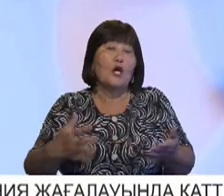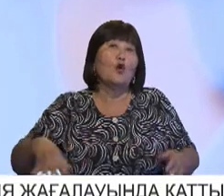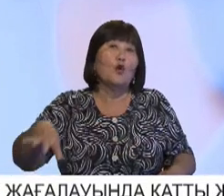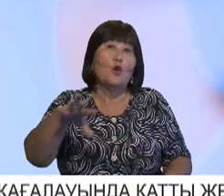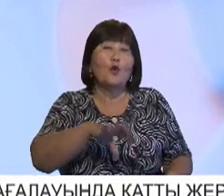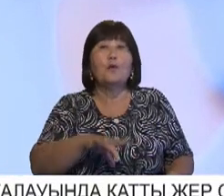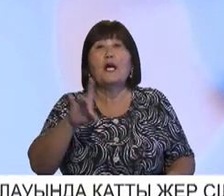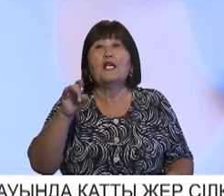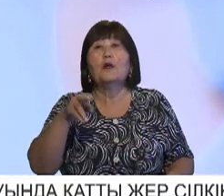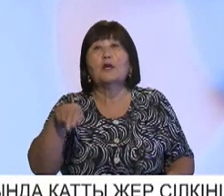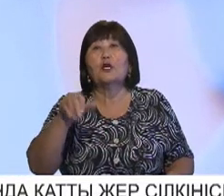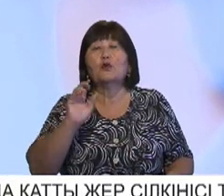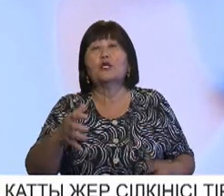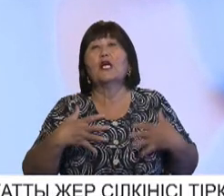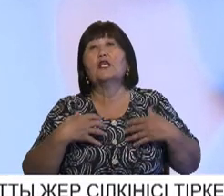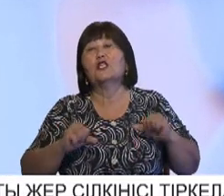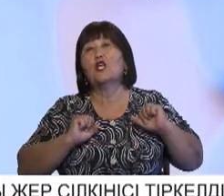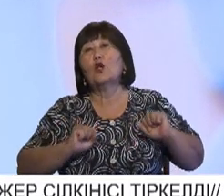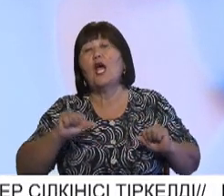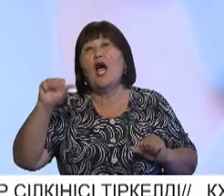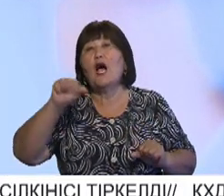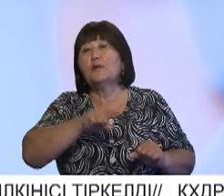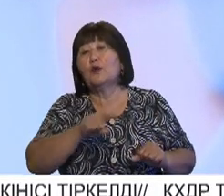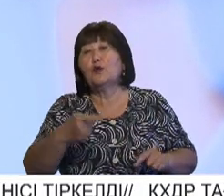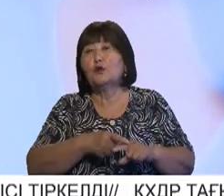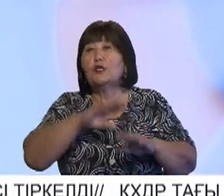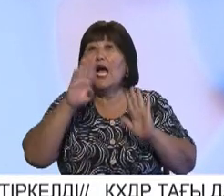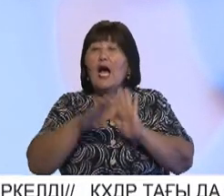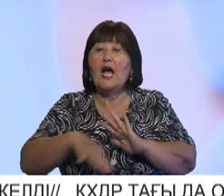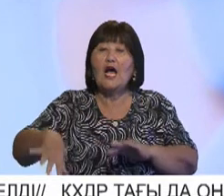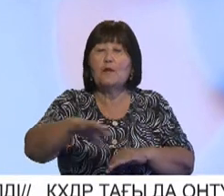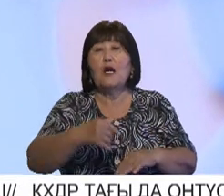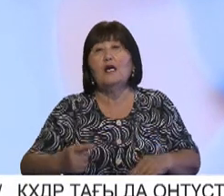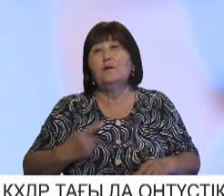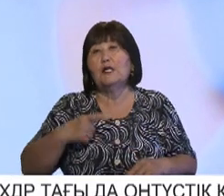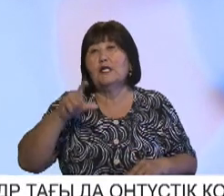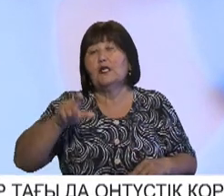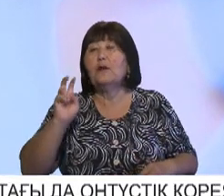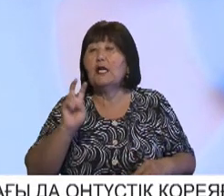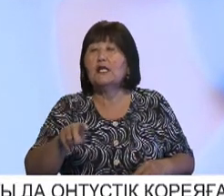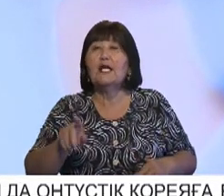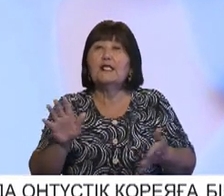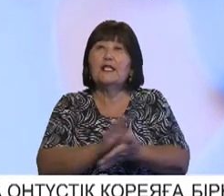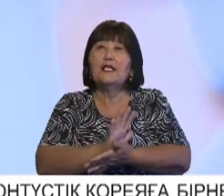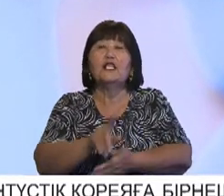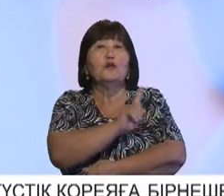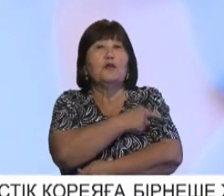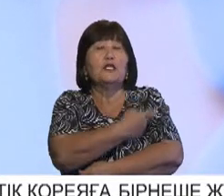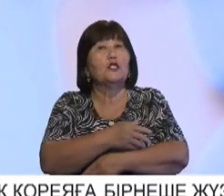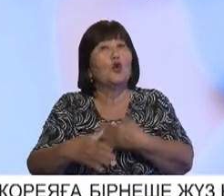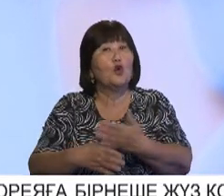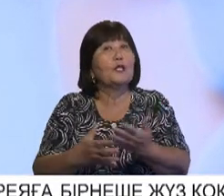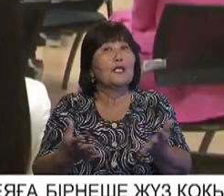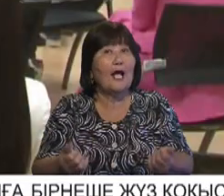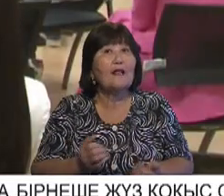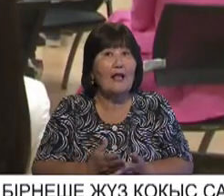өңірде репродуктивті денсаулық апталығы өтіп жатыр. Соның аясында аймақ тұрғындары білікті мамандарға жүгініп, тегін медициналық көмектер ала алады.